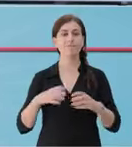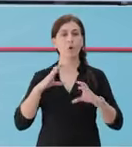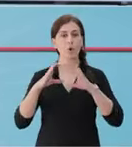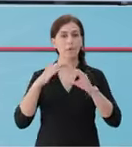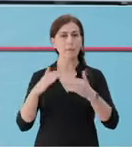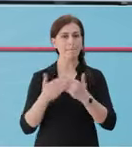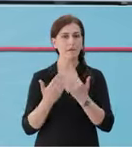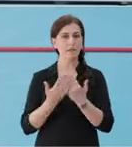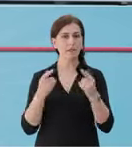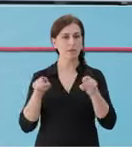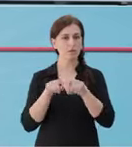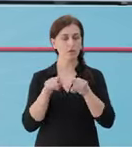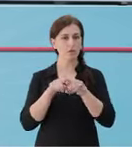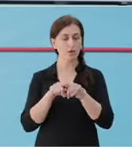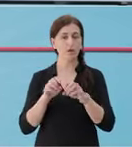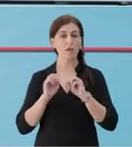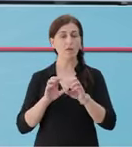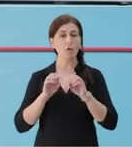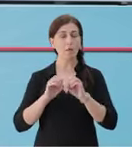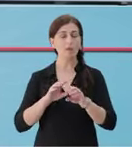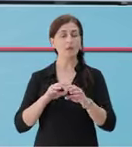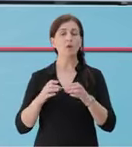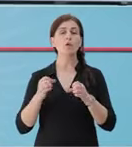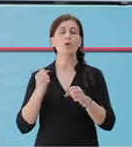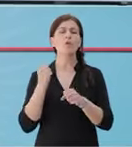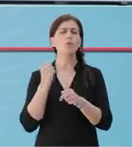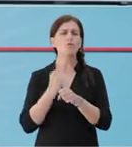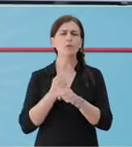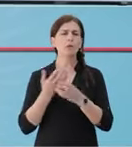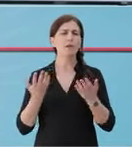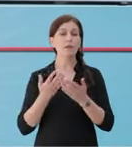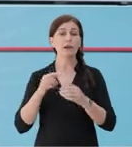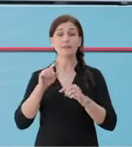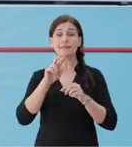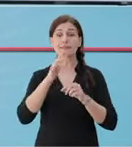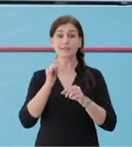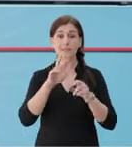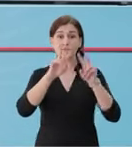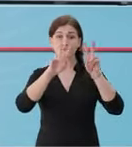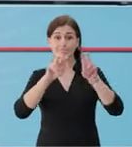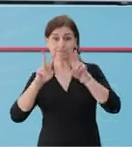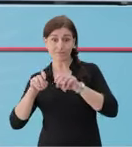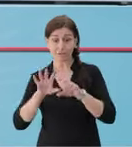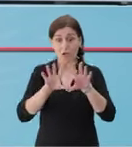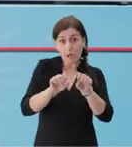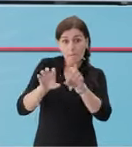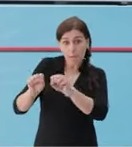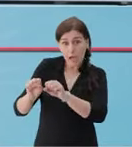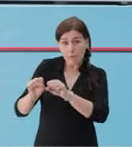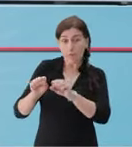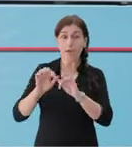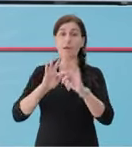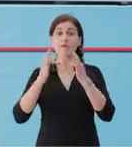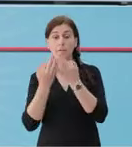Në vijim të komunikimit të përdiqëm, ju bëjmë me dje se vazhdojmë puna në teren për identifikimin e rasteve të reja dhe